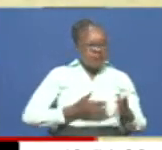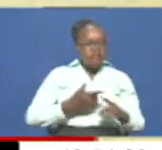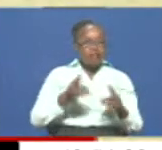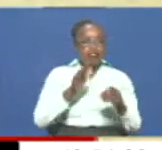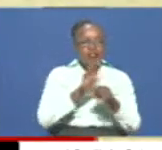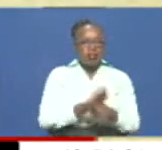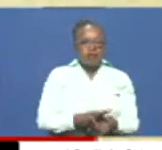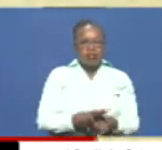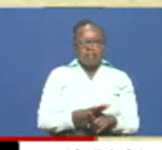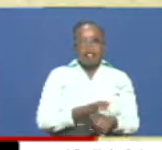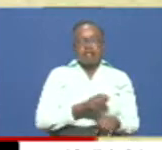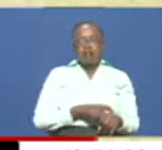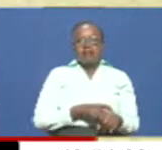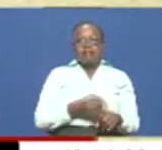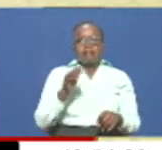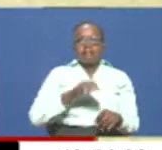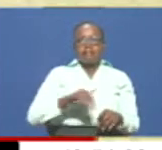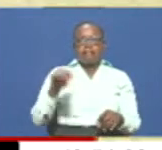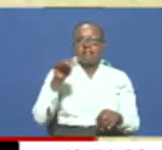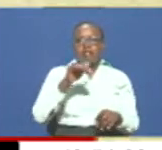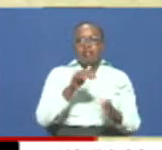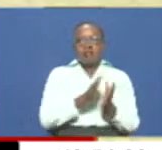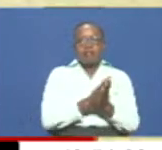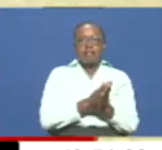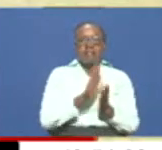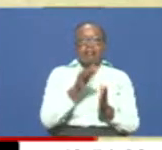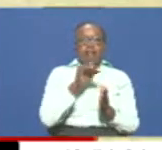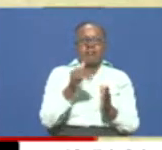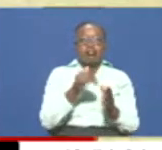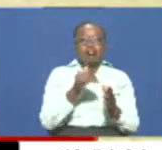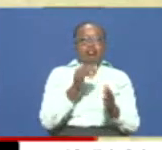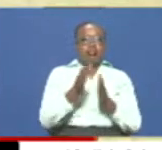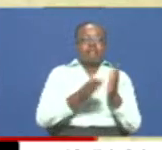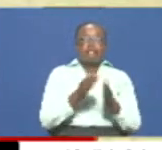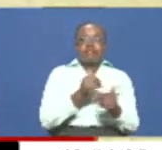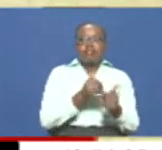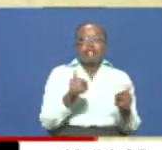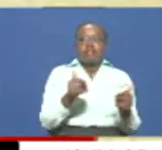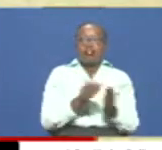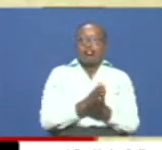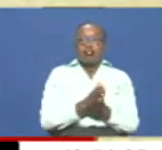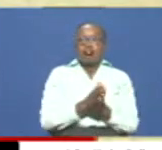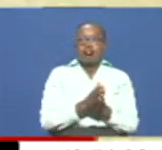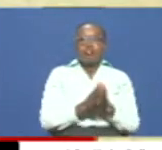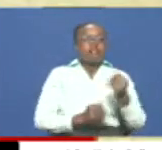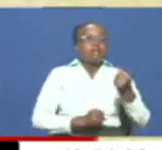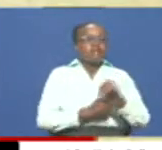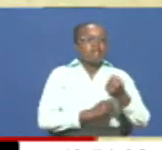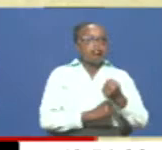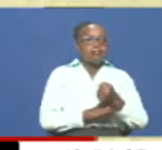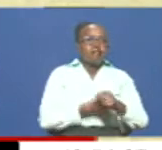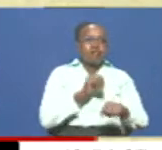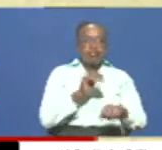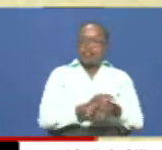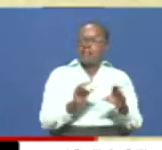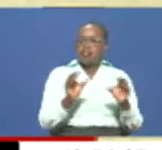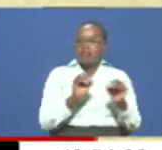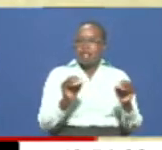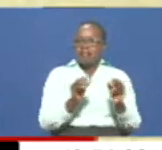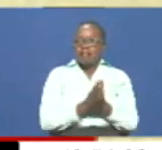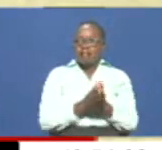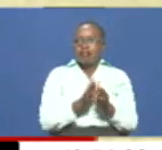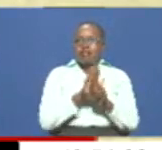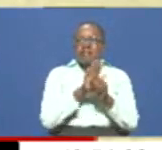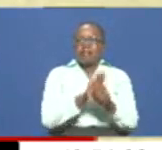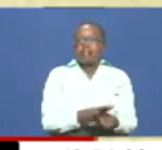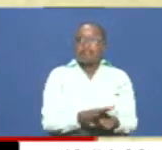akifika seniors, utapata atakimbia vizuri, sababu chini akupata msingi bora, sababu ametumika sana. So ataweza kuprogress